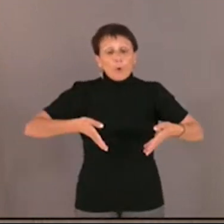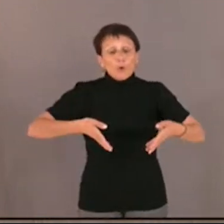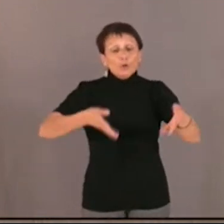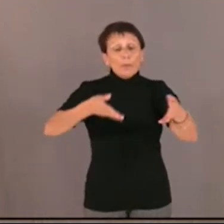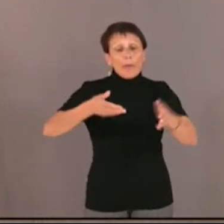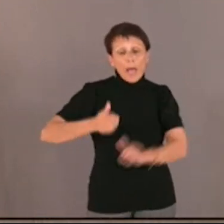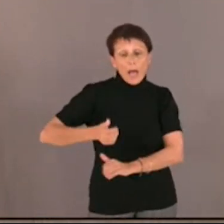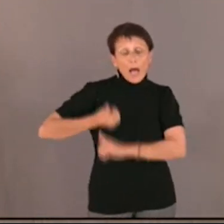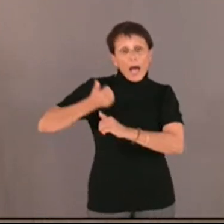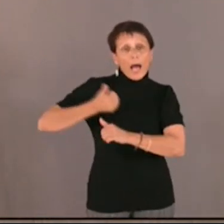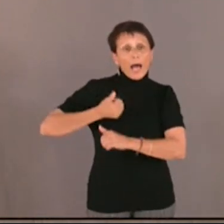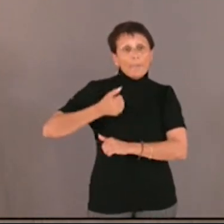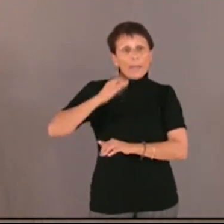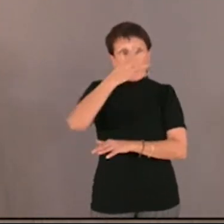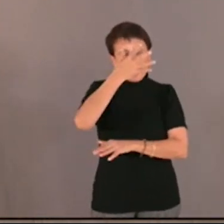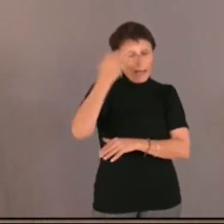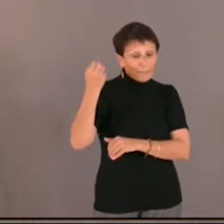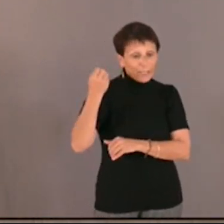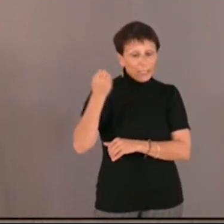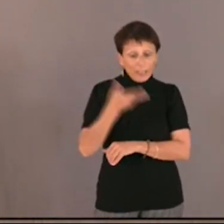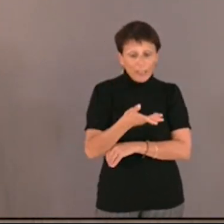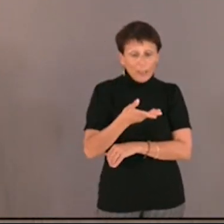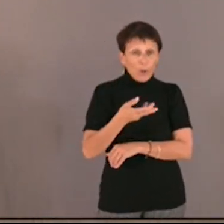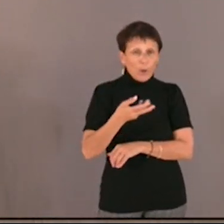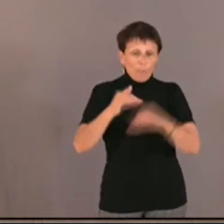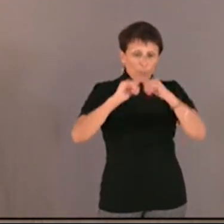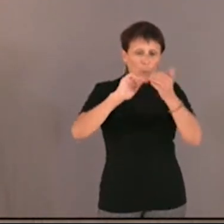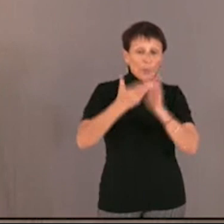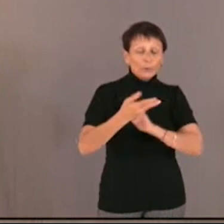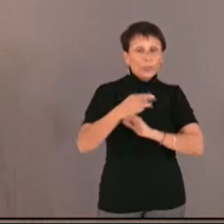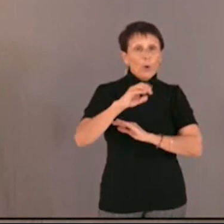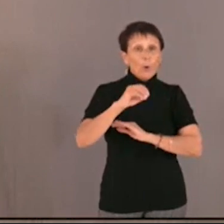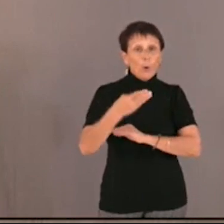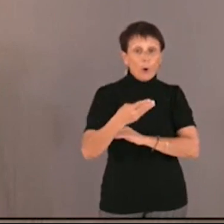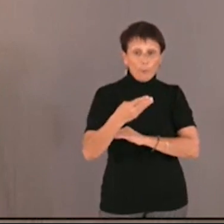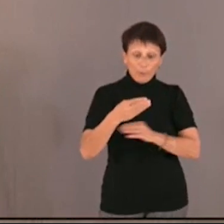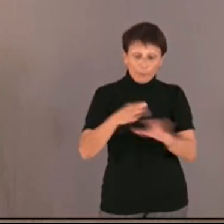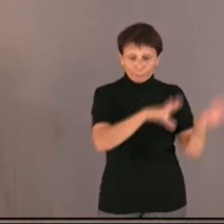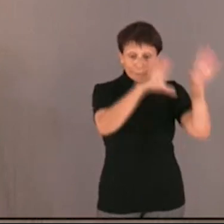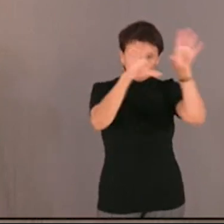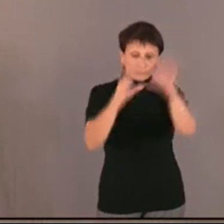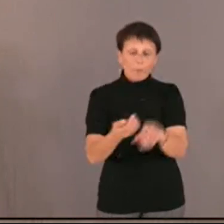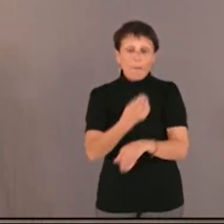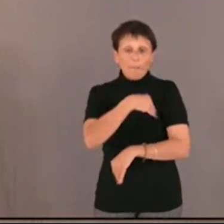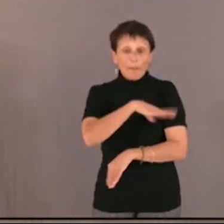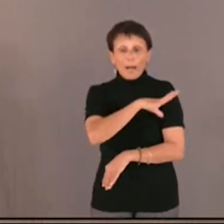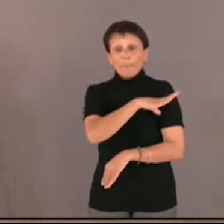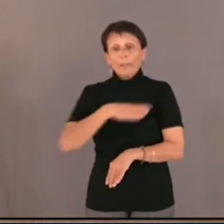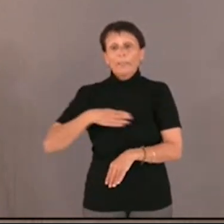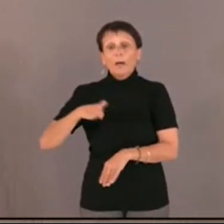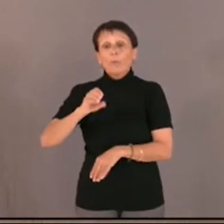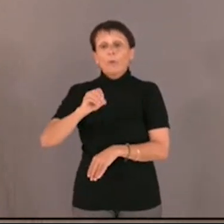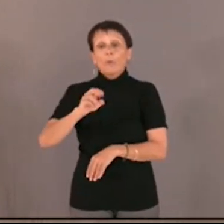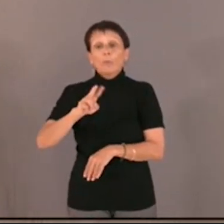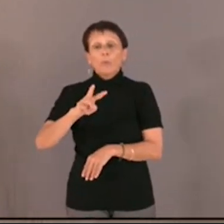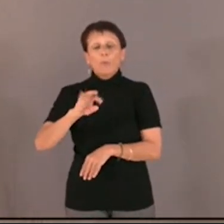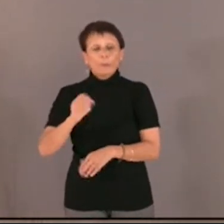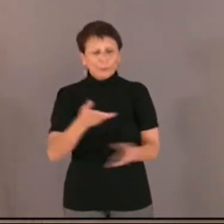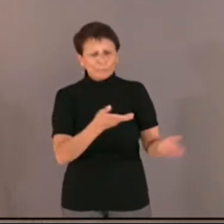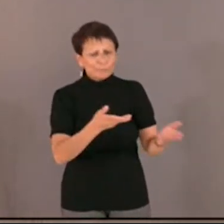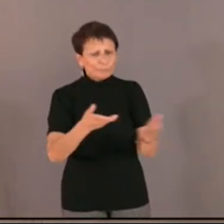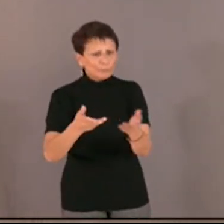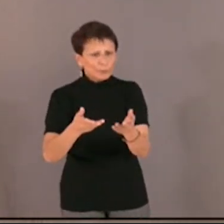terrain qui est occupé par des Roms avec l'action de Madame Bouvier. Eh bien, ils occupent un terrain privé qui devait